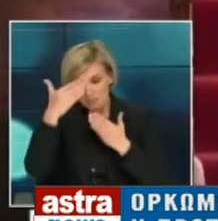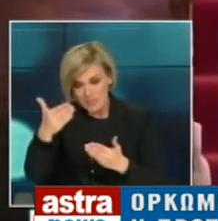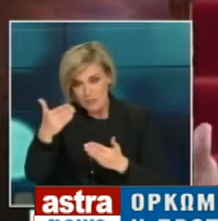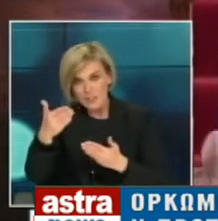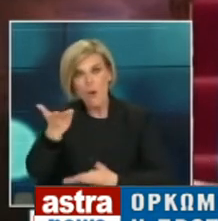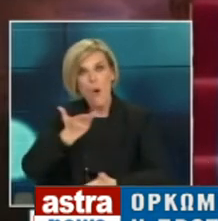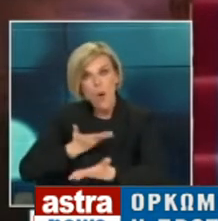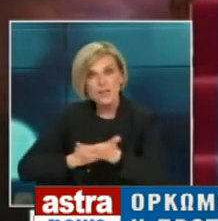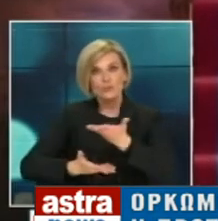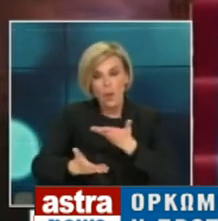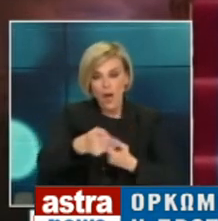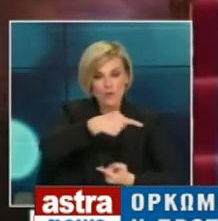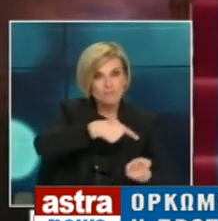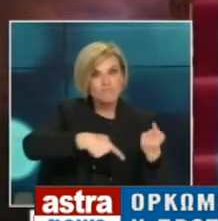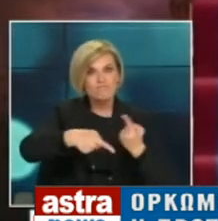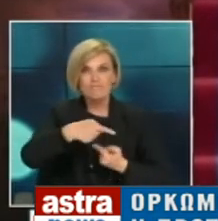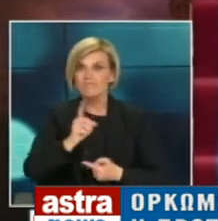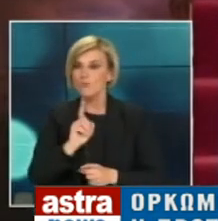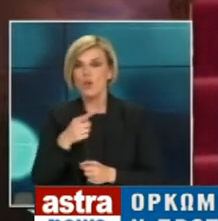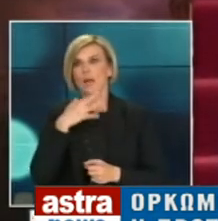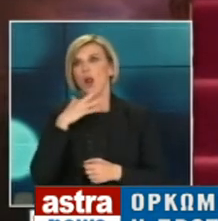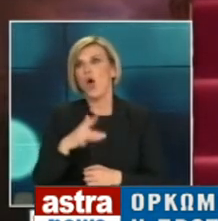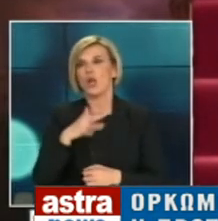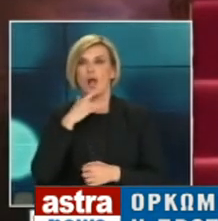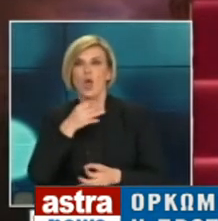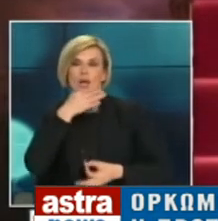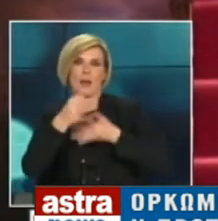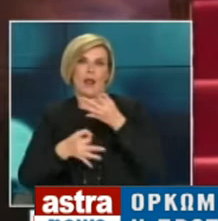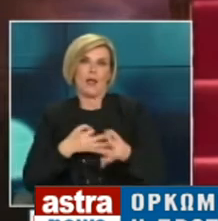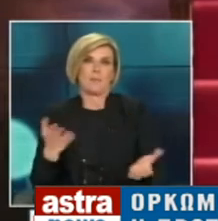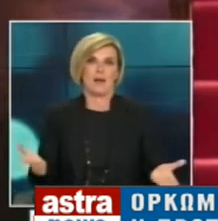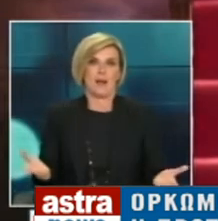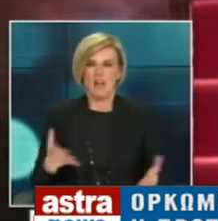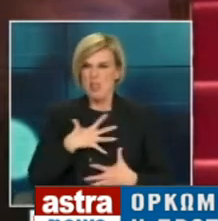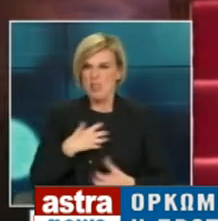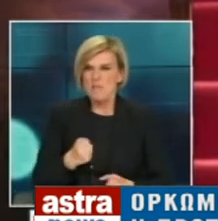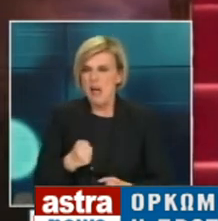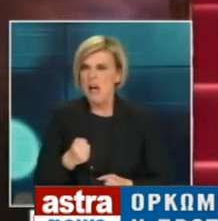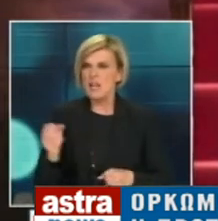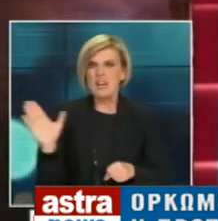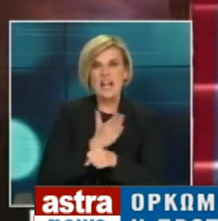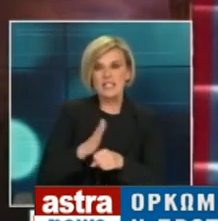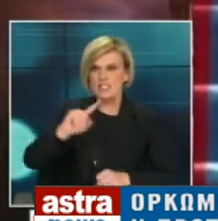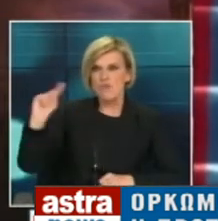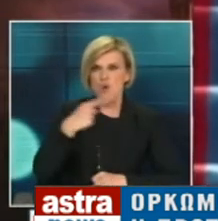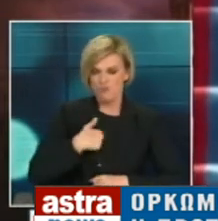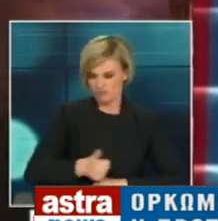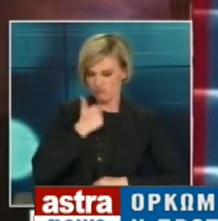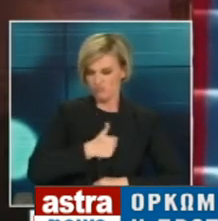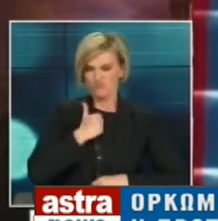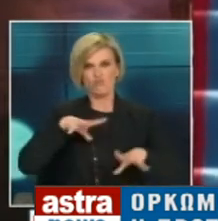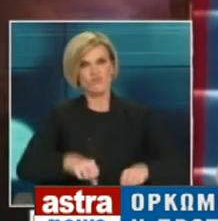έναντι του άλλου. Δεν θα πρέπει να μιλάμε με θυμό, δεν θα πρέπει να καταστρέφουμε τα πάντα στο διάβα μας.